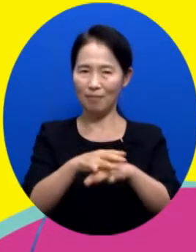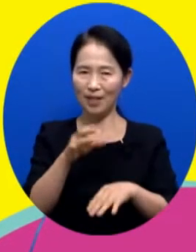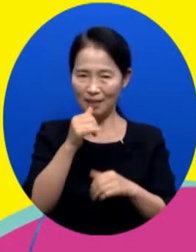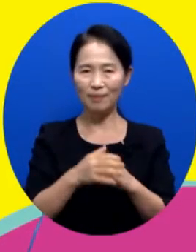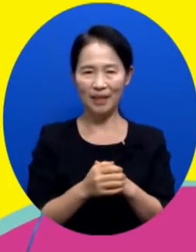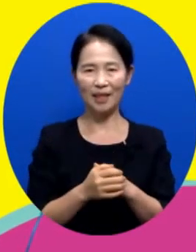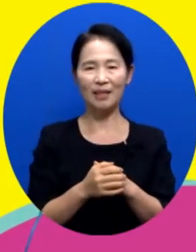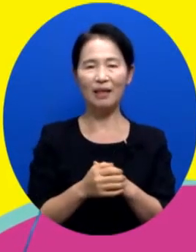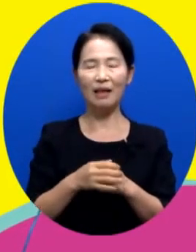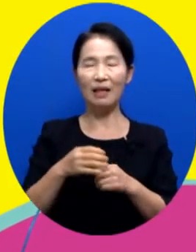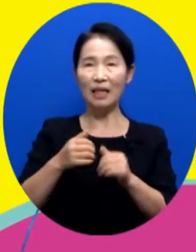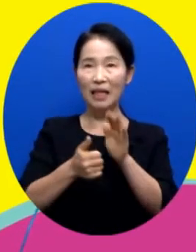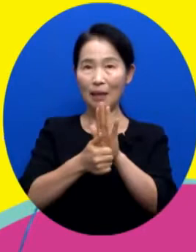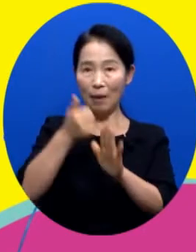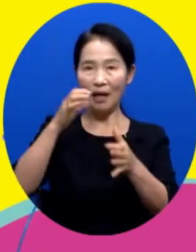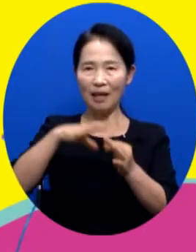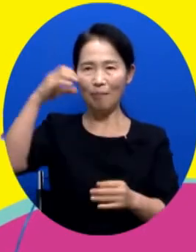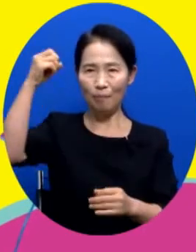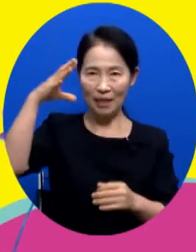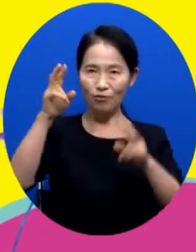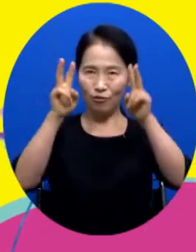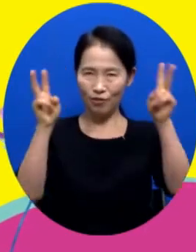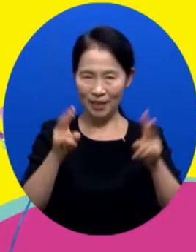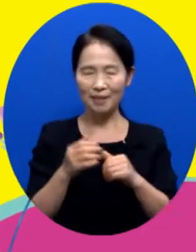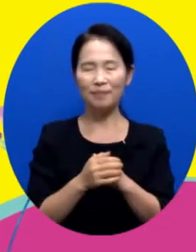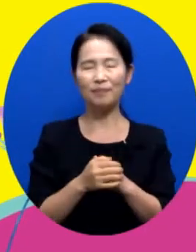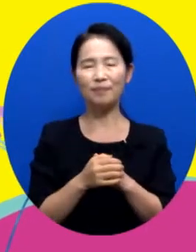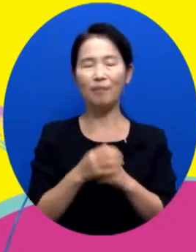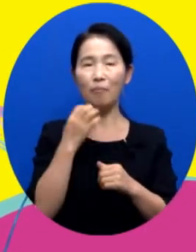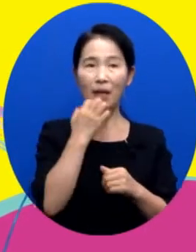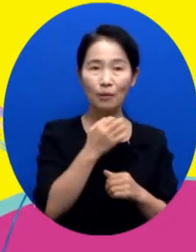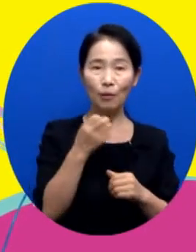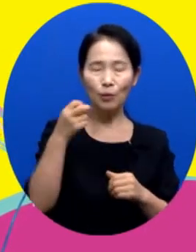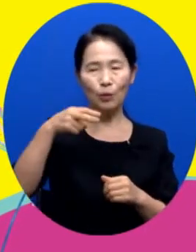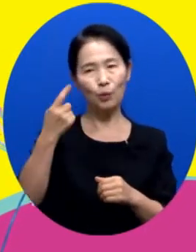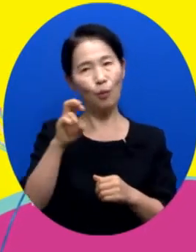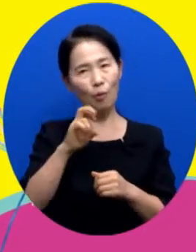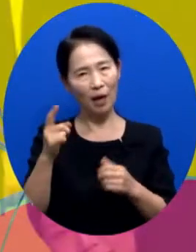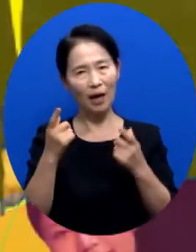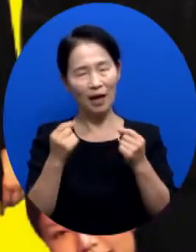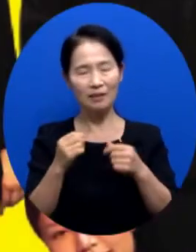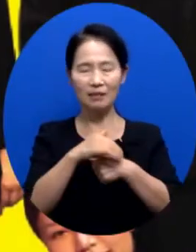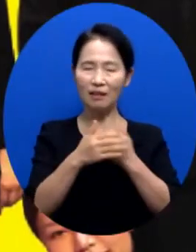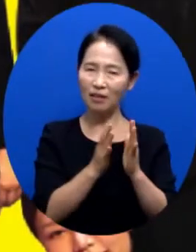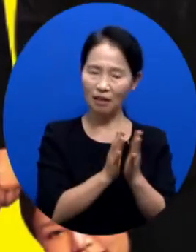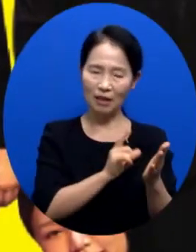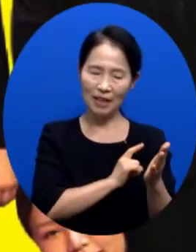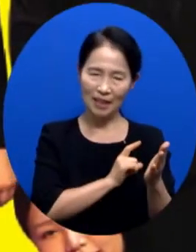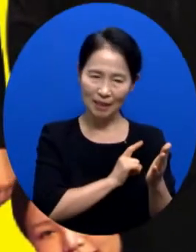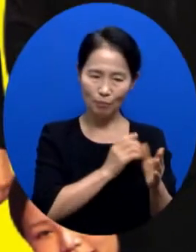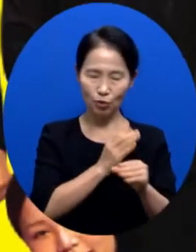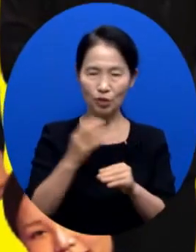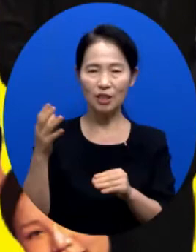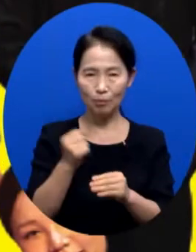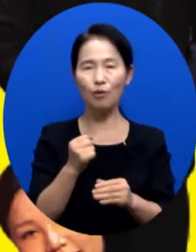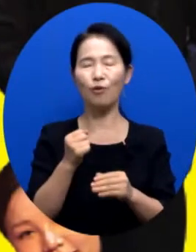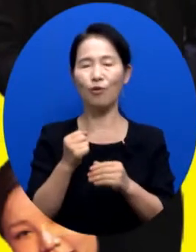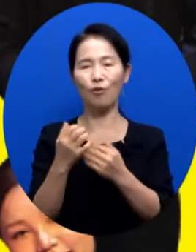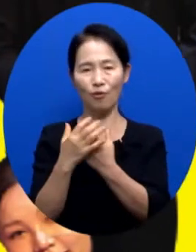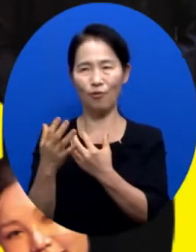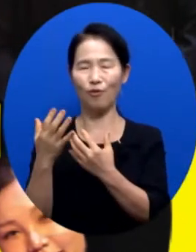희망의 빛을 주제로 하는 이번 예배는 베드로와 도마 같은 성경 인물들의 이야기를 중심으로 진행할 예정이며